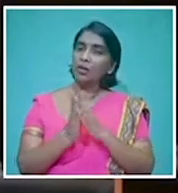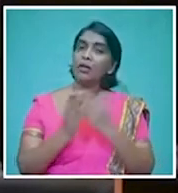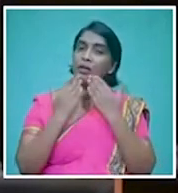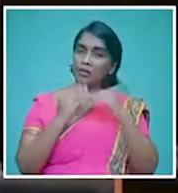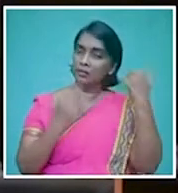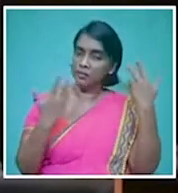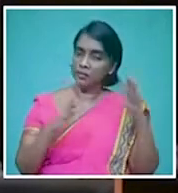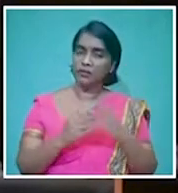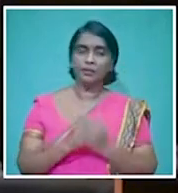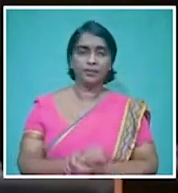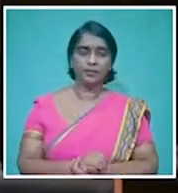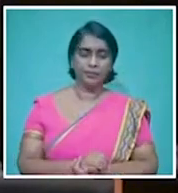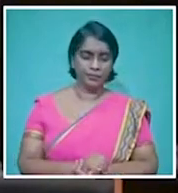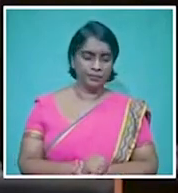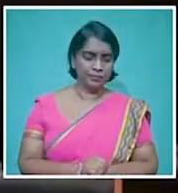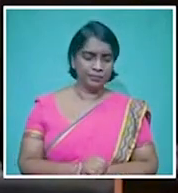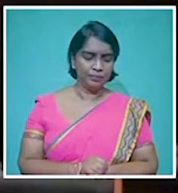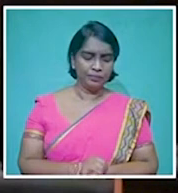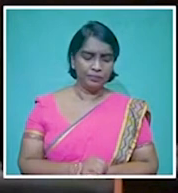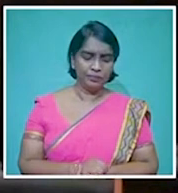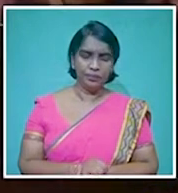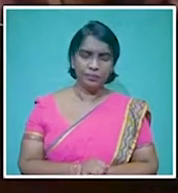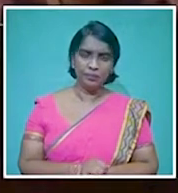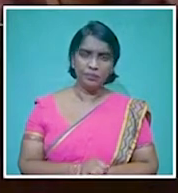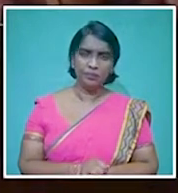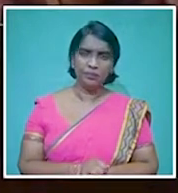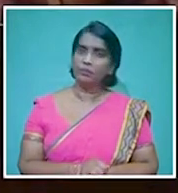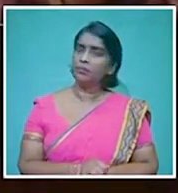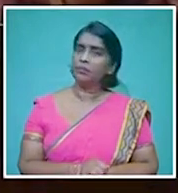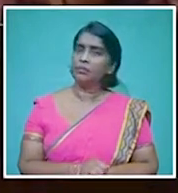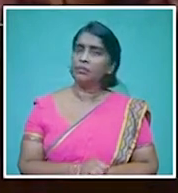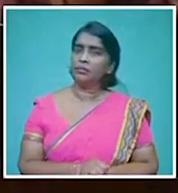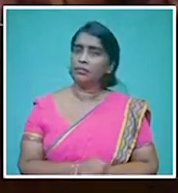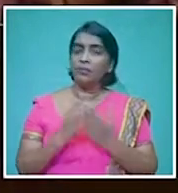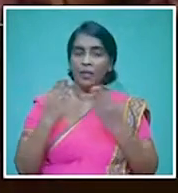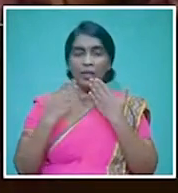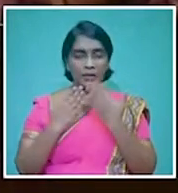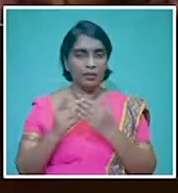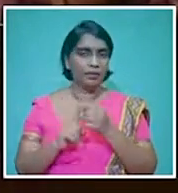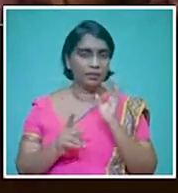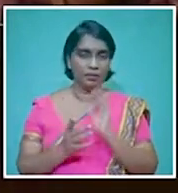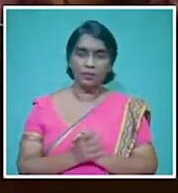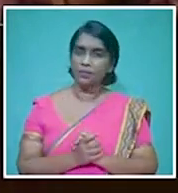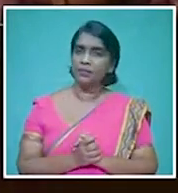කරමින් මගේ වචන සභාවන් අවස්ථාවේ. සුති සුති අධිකර දනදතුමා කරු